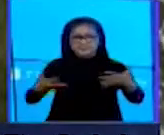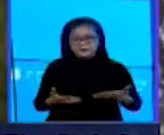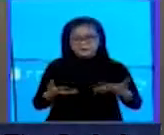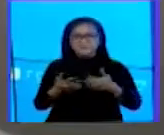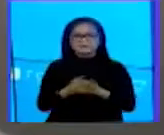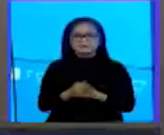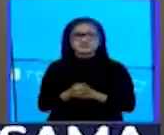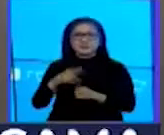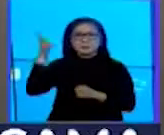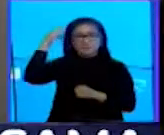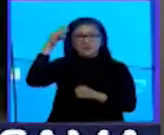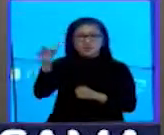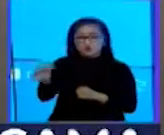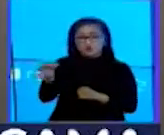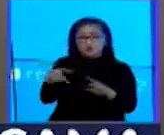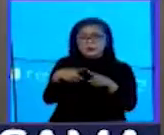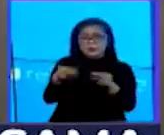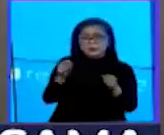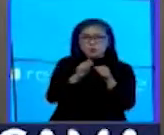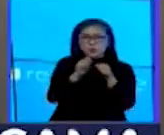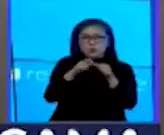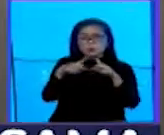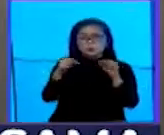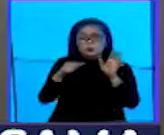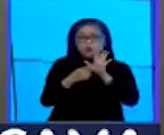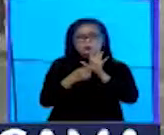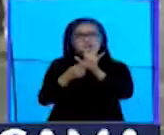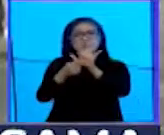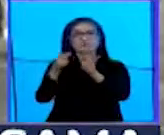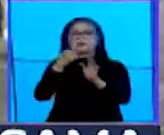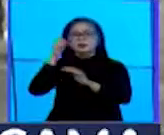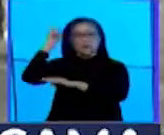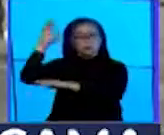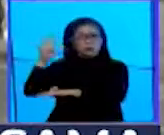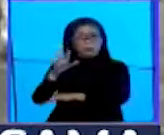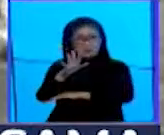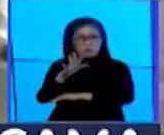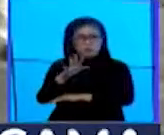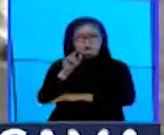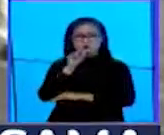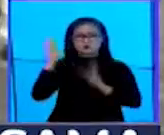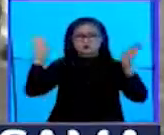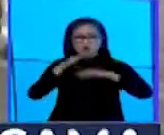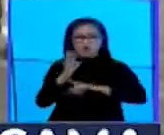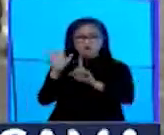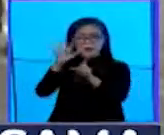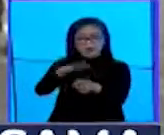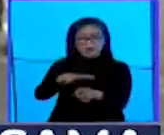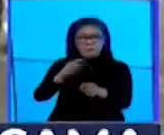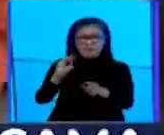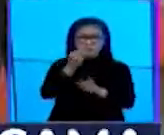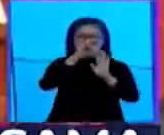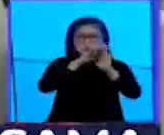Pemkot Depok telah membuat surat edaran terkait teknis pelaksanaan Ramadan. Untuk salat tarawih boleh dilakukan dengan protokol kesehatan ketat dan